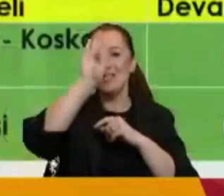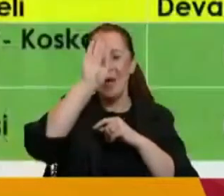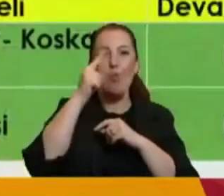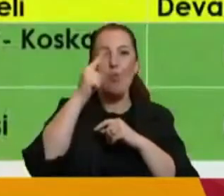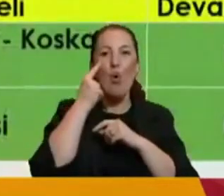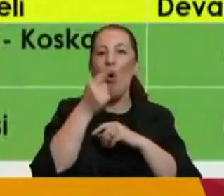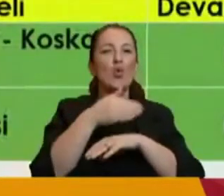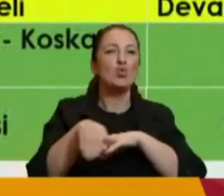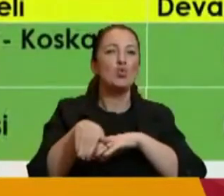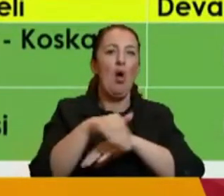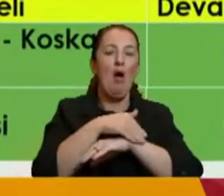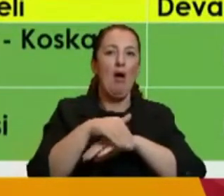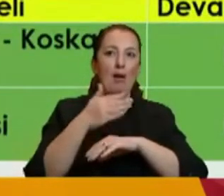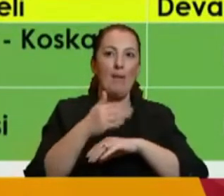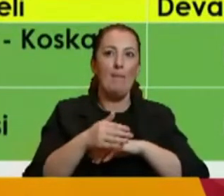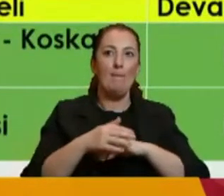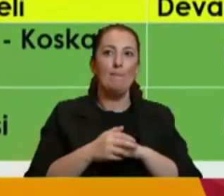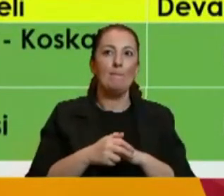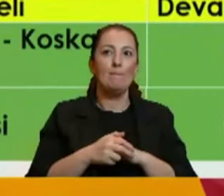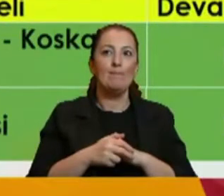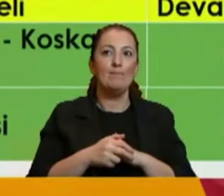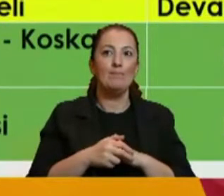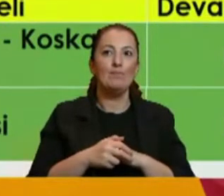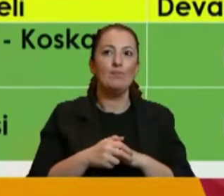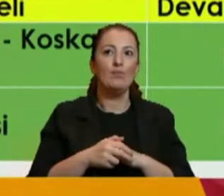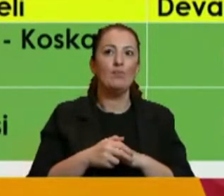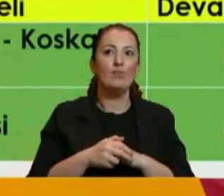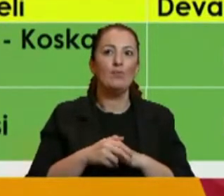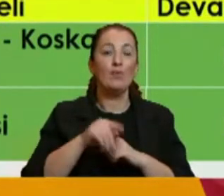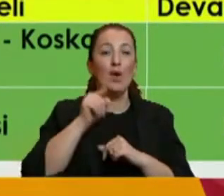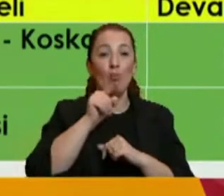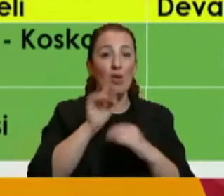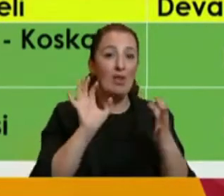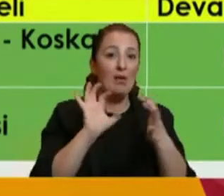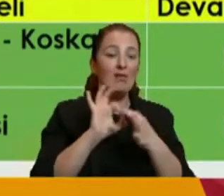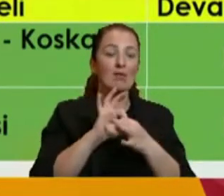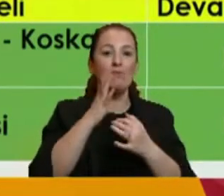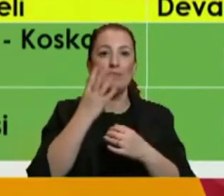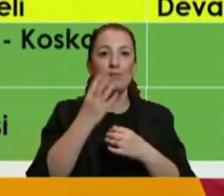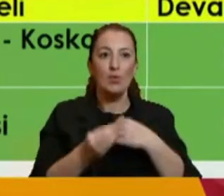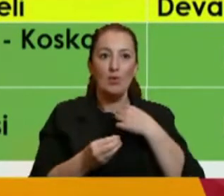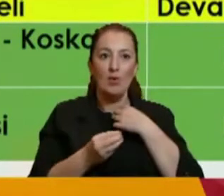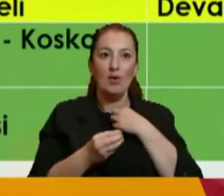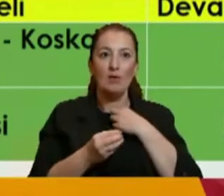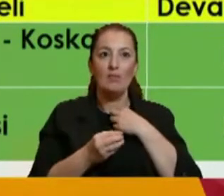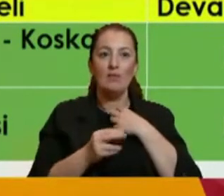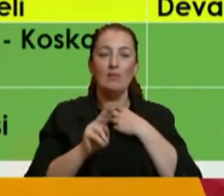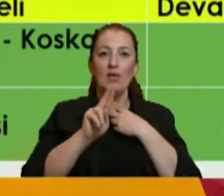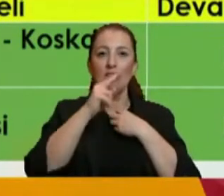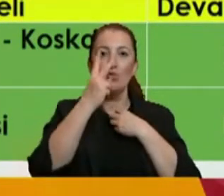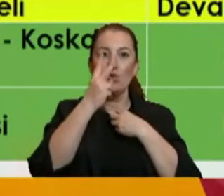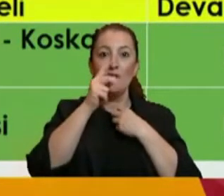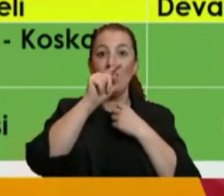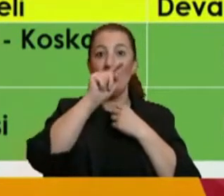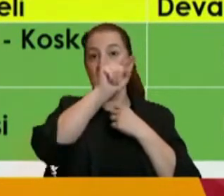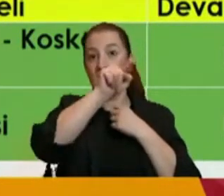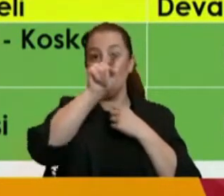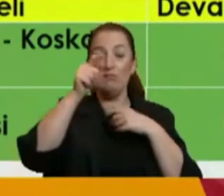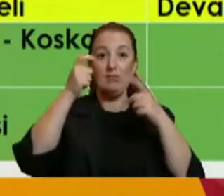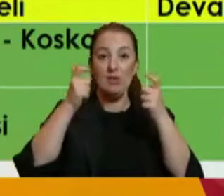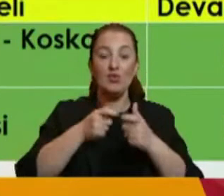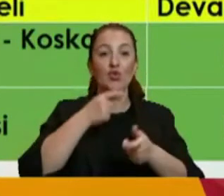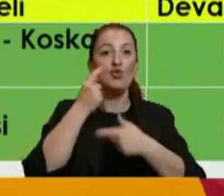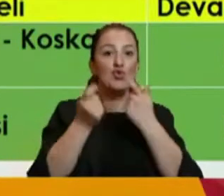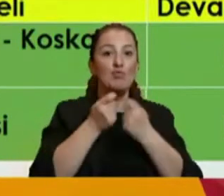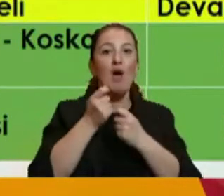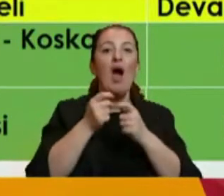Sokak ama bununla ilgili olarak da da a72 noktadaki çalışmalarımız